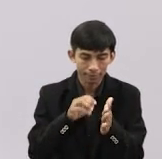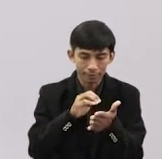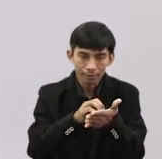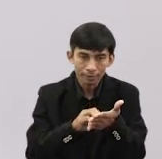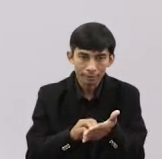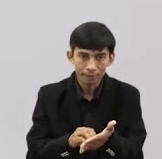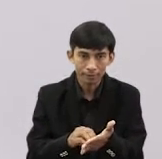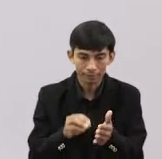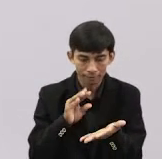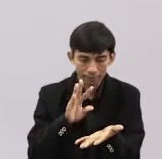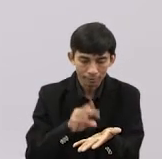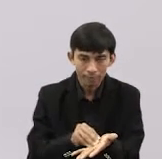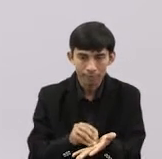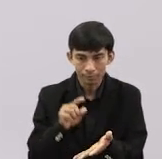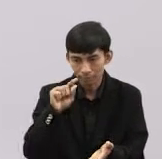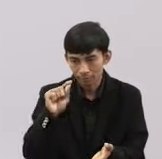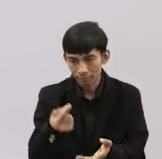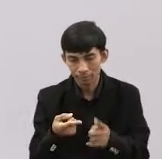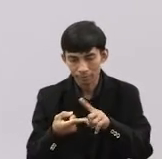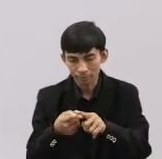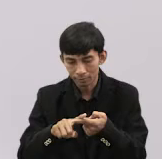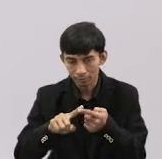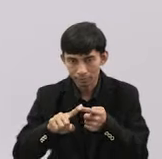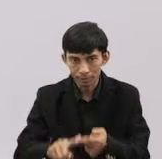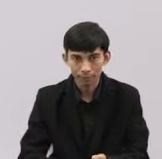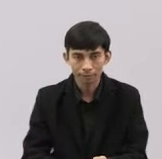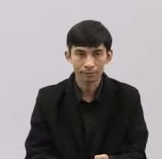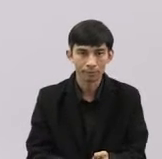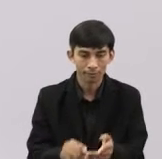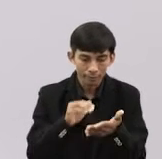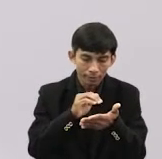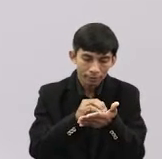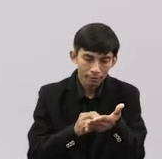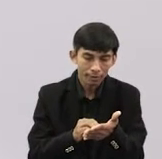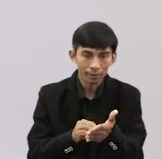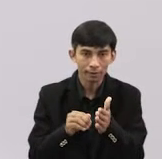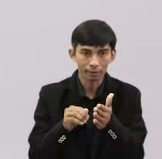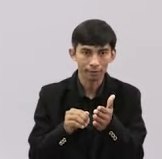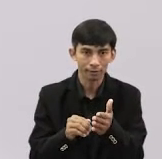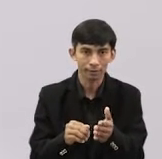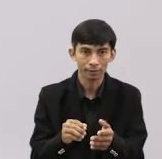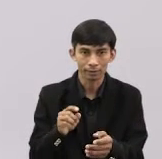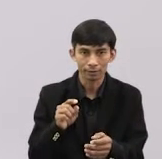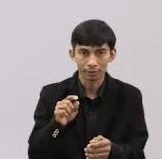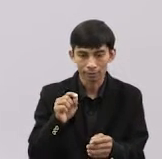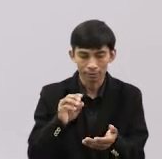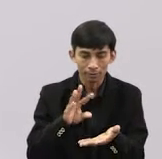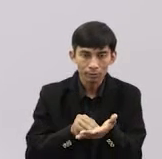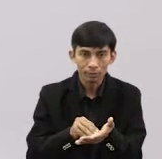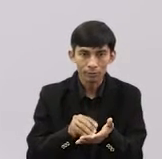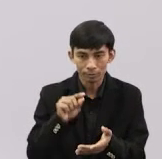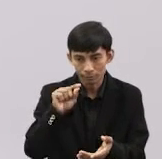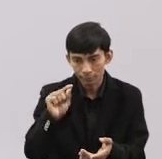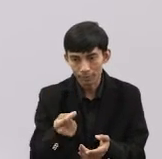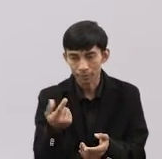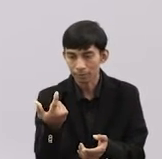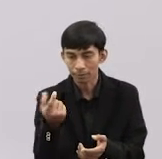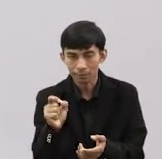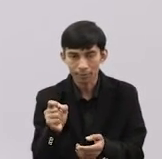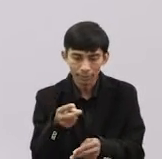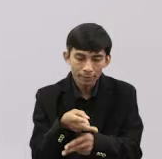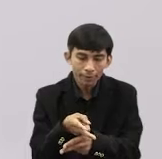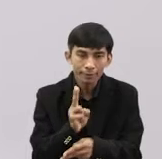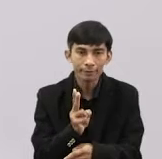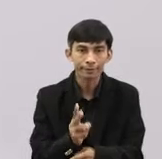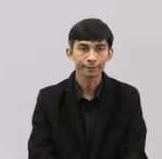tua sụp hiệp. Chà, chầm nón trường rớn cứ, cả đó chầm nuốn tua sụp hiệp, hiệp đọc đôi miên